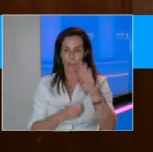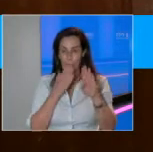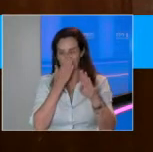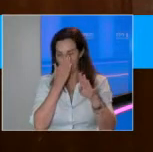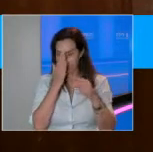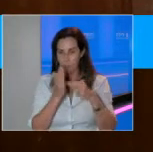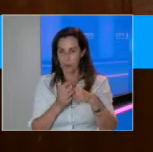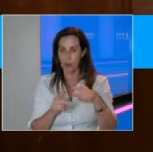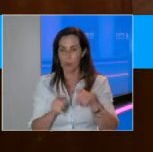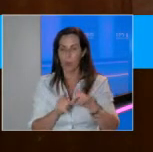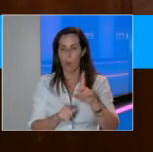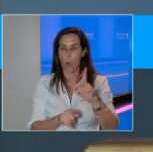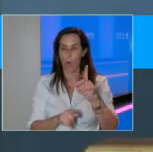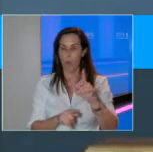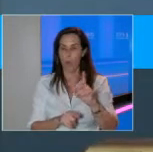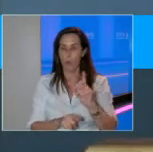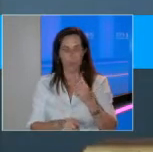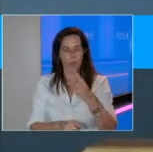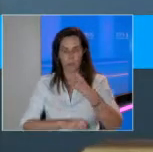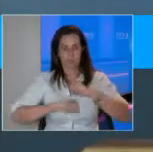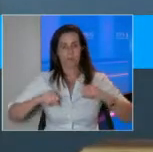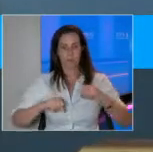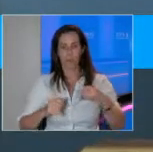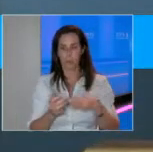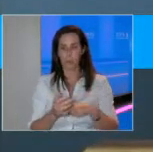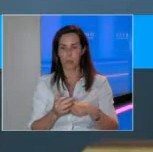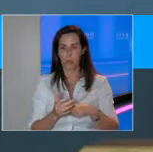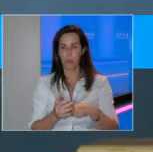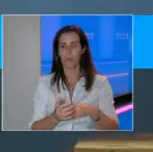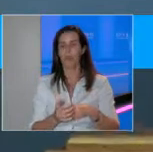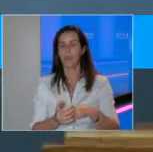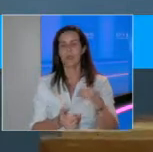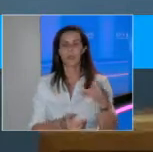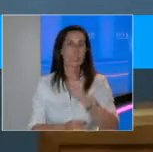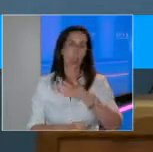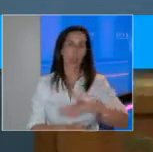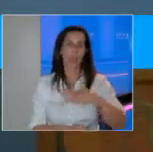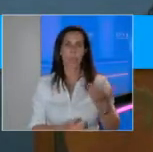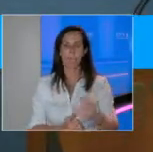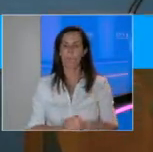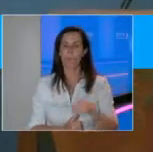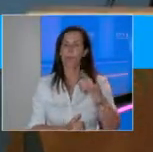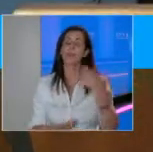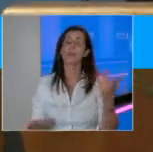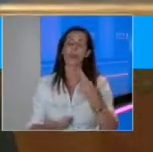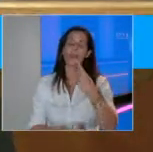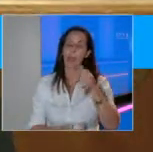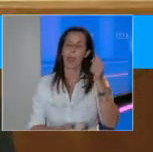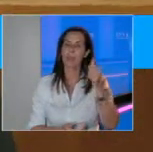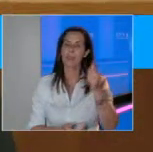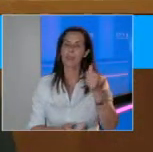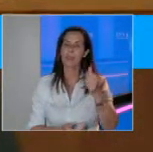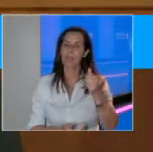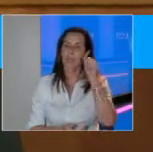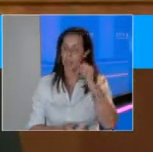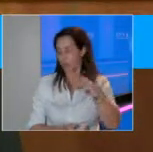נתניהו כדבר מנהל תיכון אל התלמיד בתעודת השליש, זה לא נעים. אבל זה מה שאמר גבי אשכנזי, אני